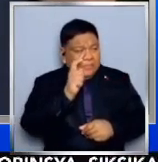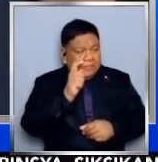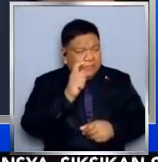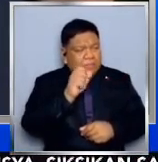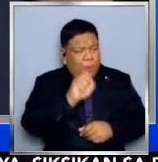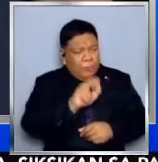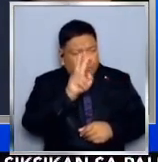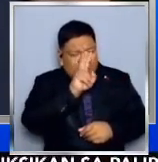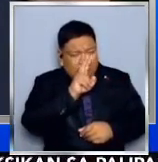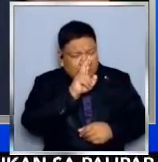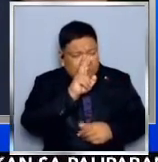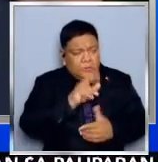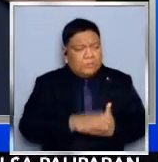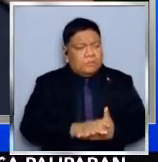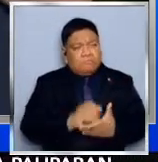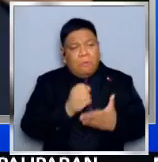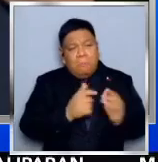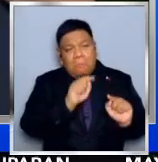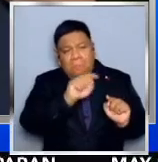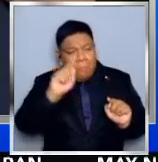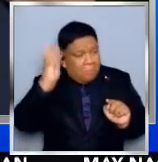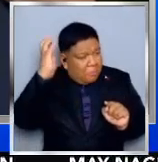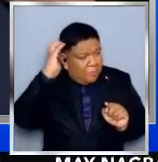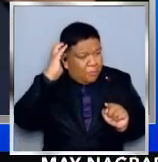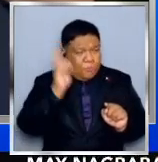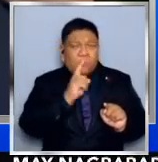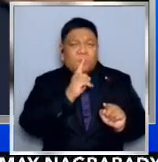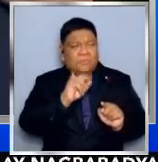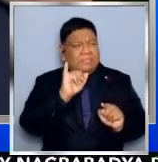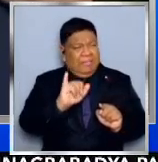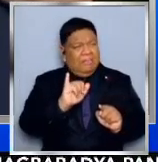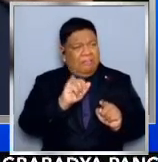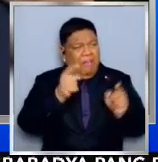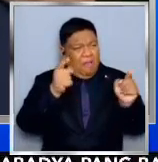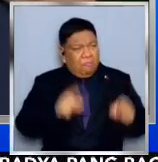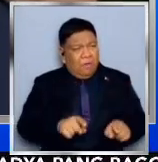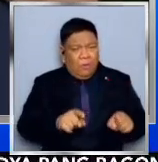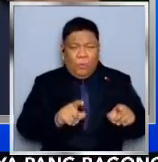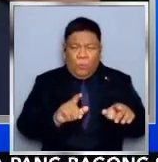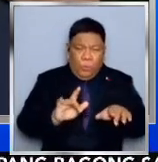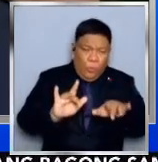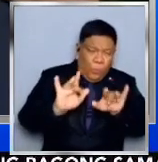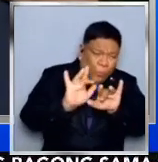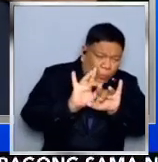ilang bahagi ng Mindanao, talagang ganyan ang sitwasyon. Wala talagang sukat kabigin.